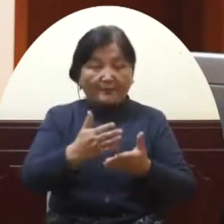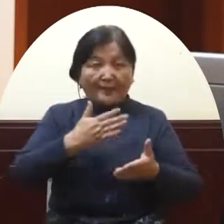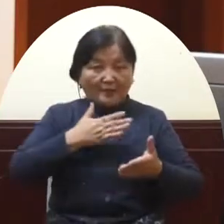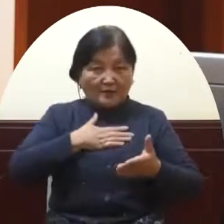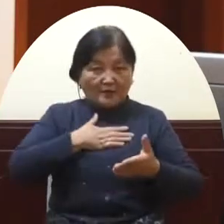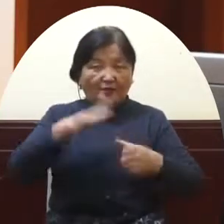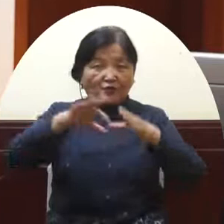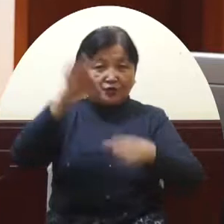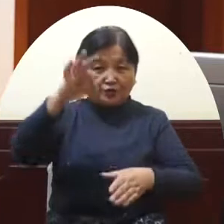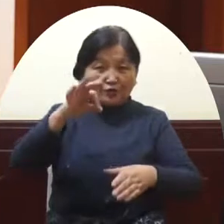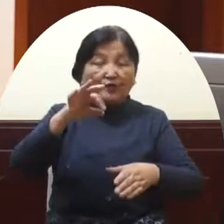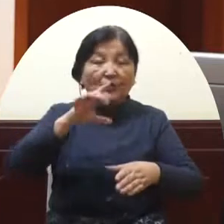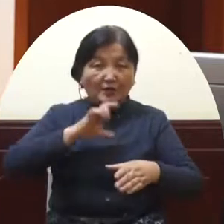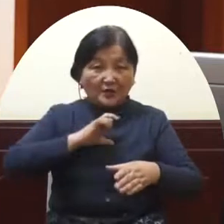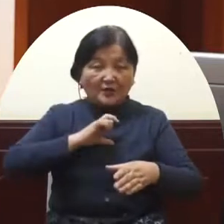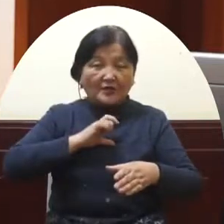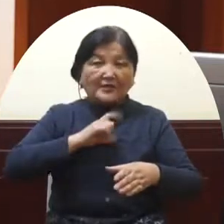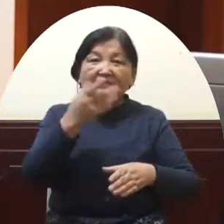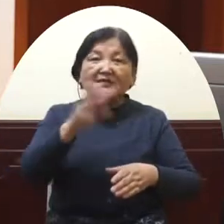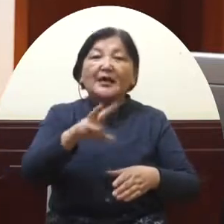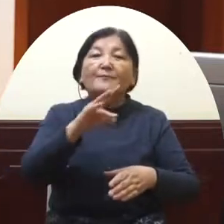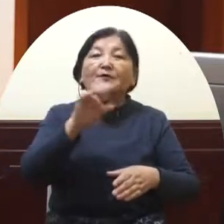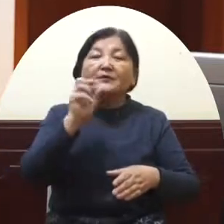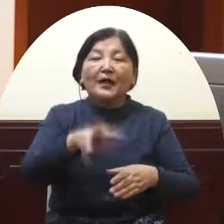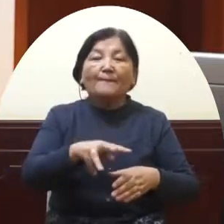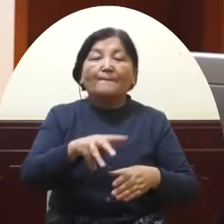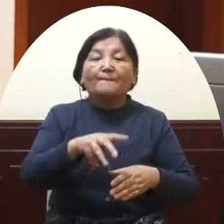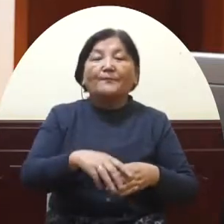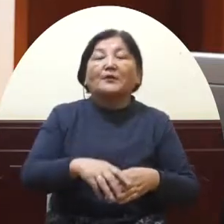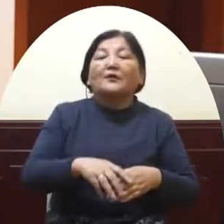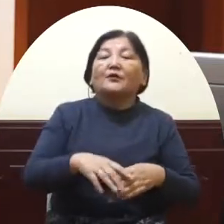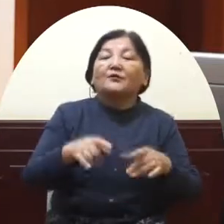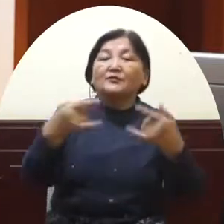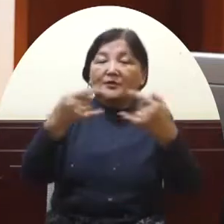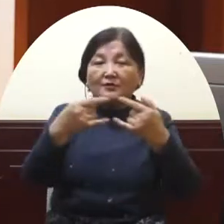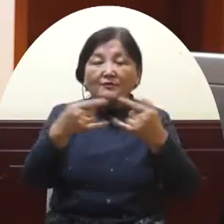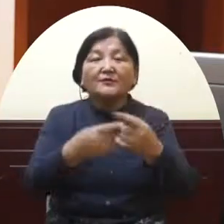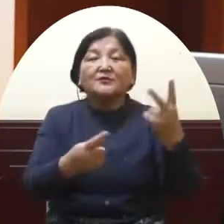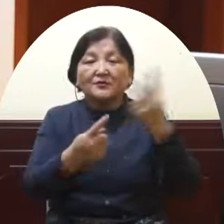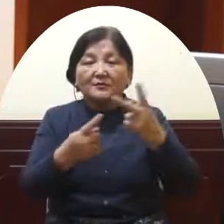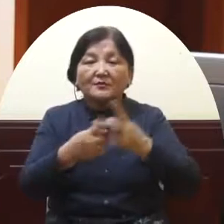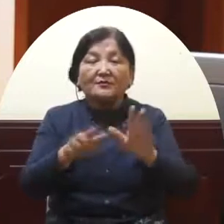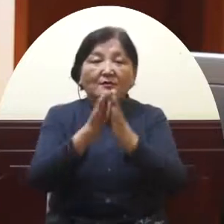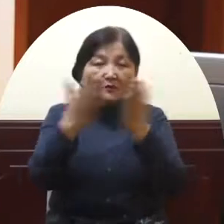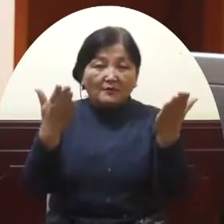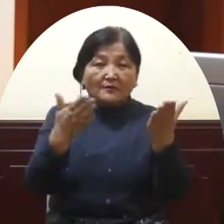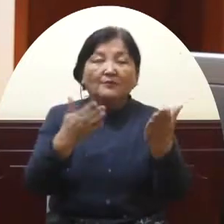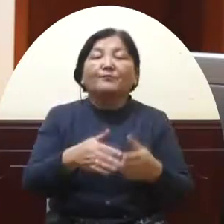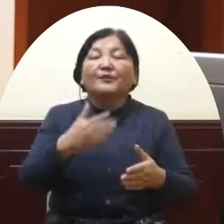тодорхой улс төрийн хүчнүүд, мөн хэвлэл мэдээллийн хэрэгслүүд зөрчөөд байна гэдэг энэ үндэслэлийг тавих